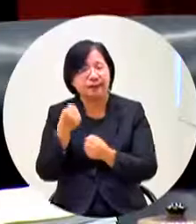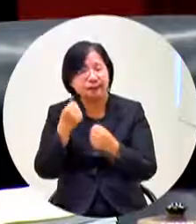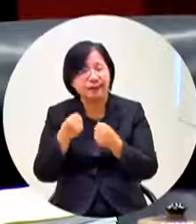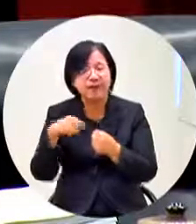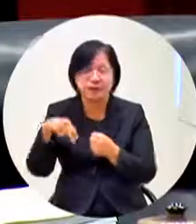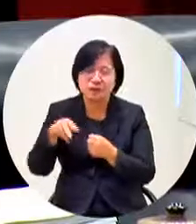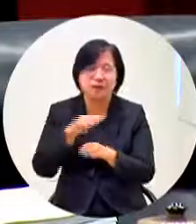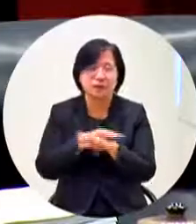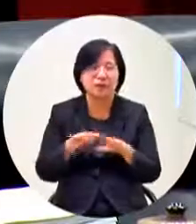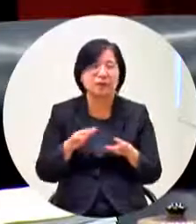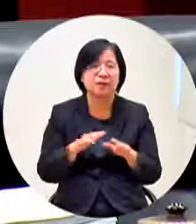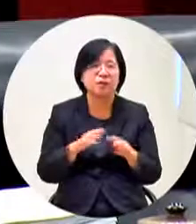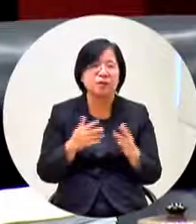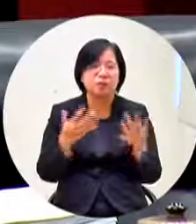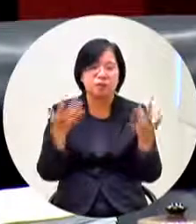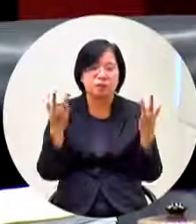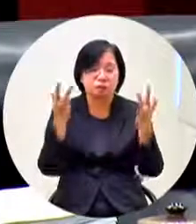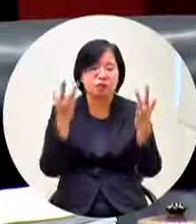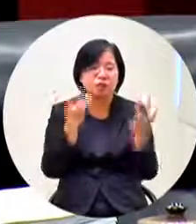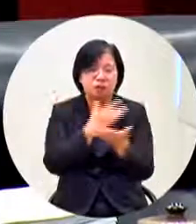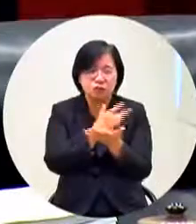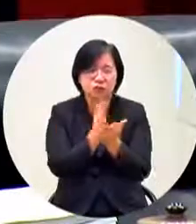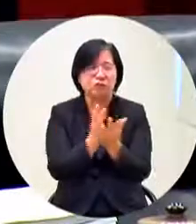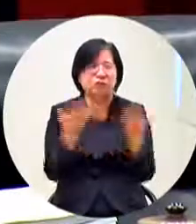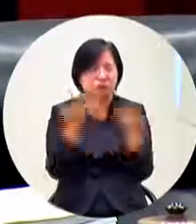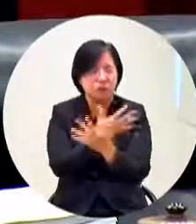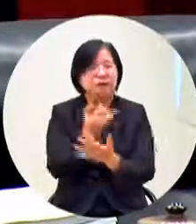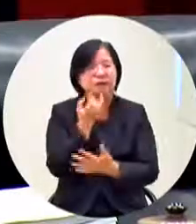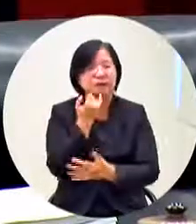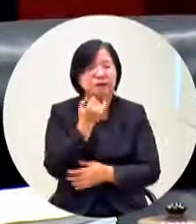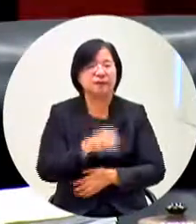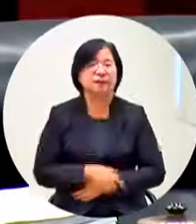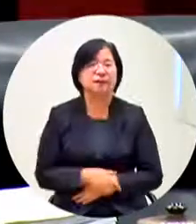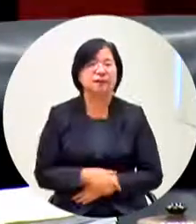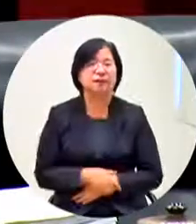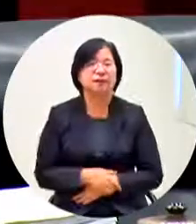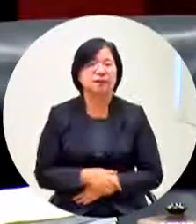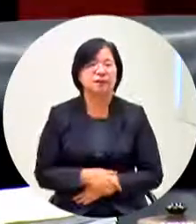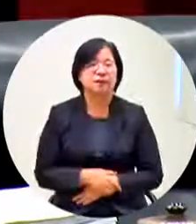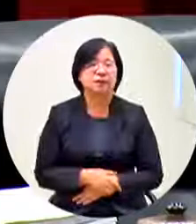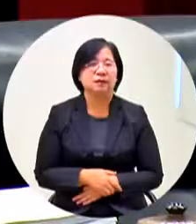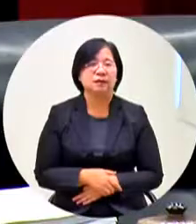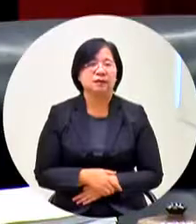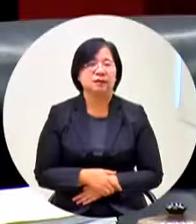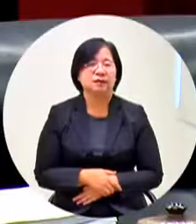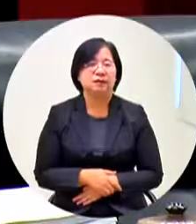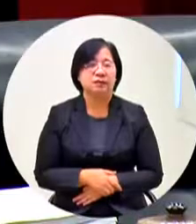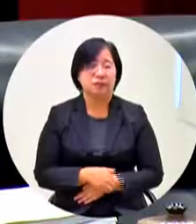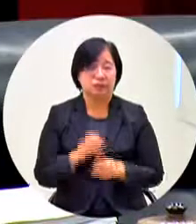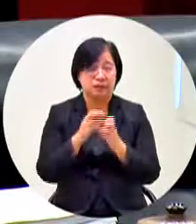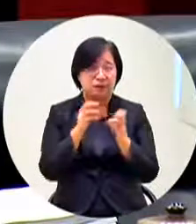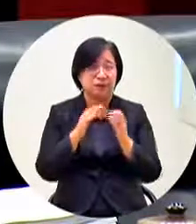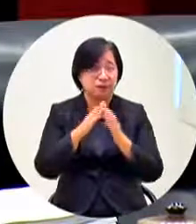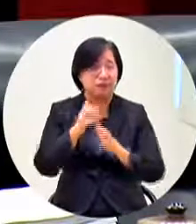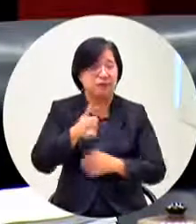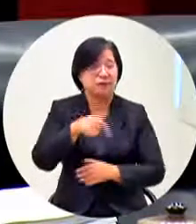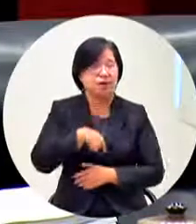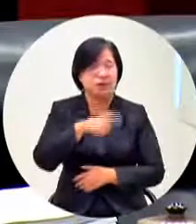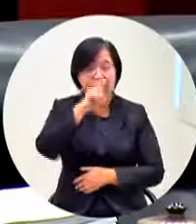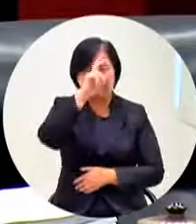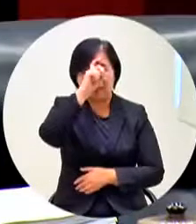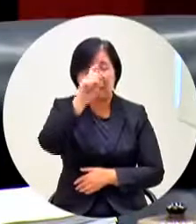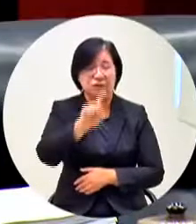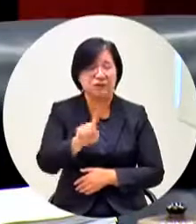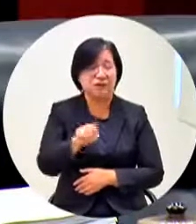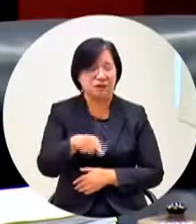种，为什么一定不要换呢？我不明白为什么。所以这个我也请我们杨市长，这个我拜托，因为这个是属于